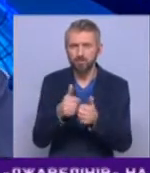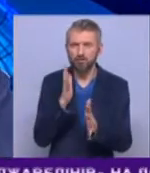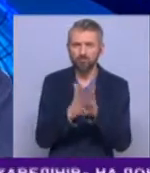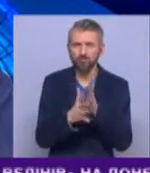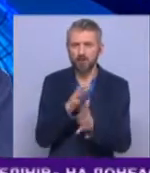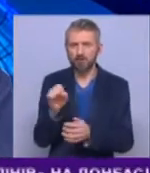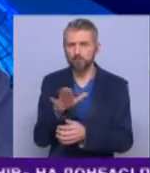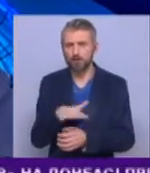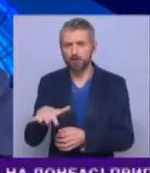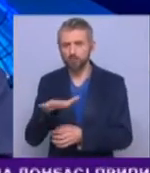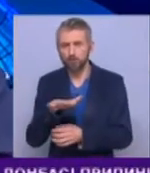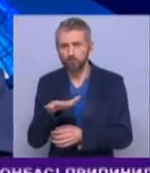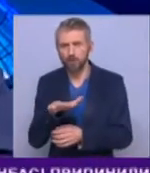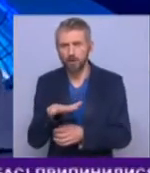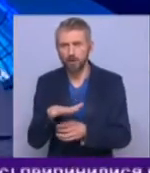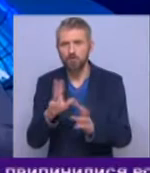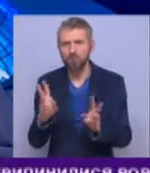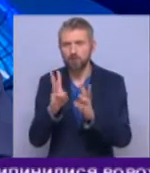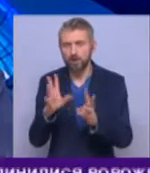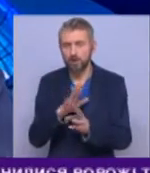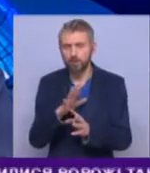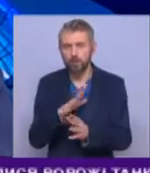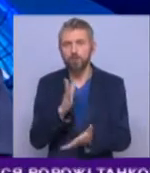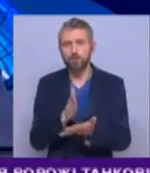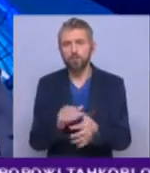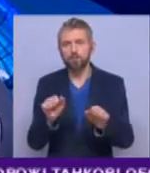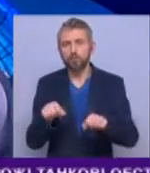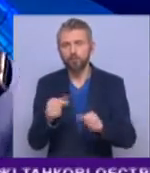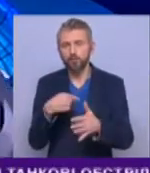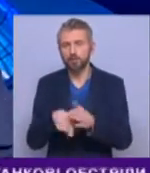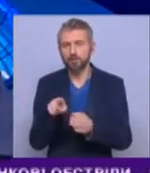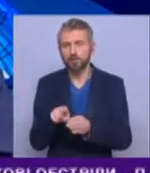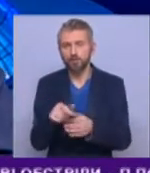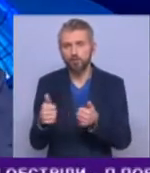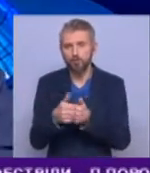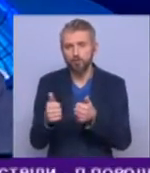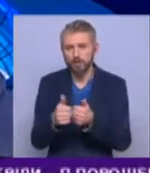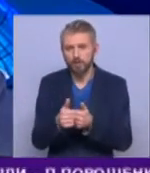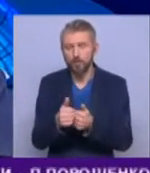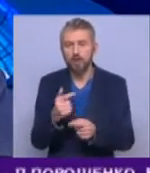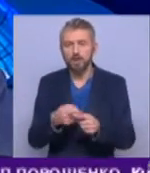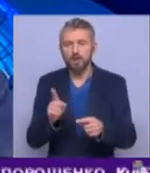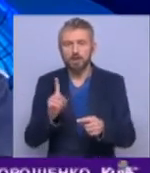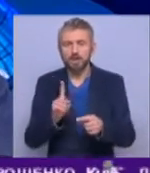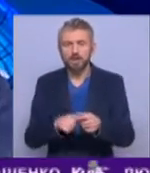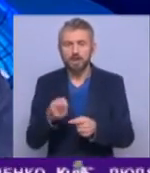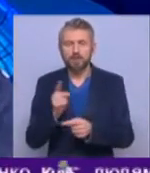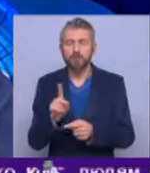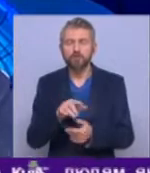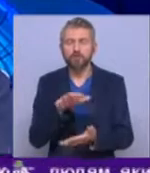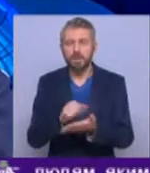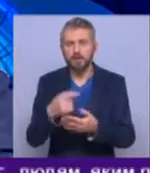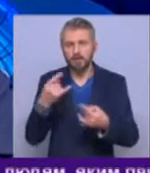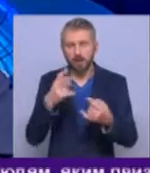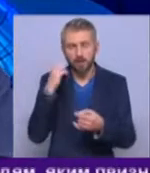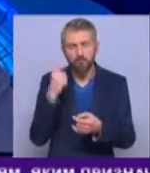Хрещатика і Європейської площі пожежа. І тому, маючи можливість, оскільки це абсолютно по сусідству, але це те, чим займається телеканал